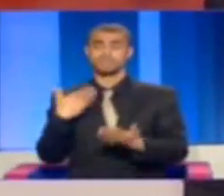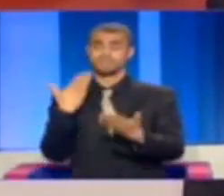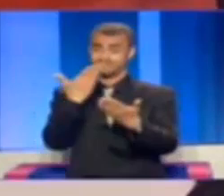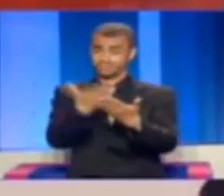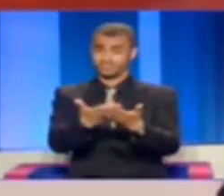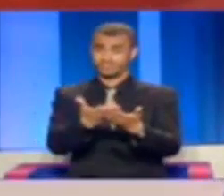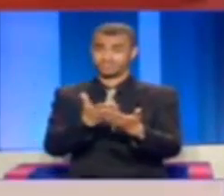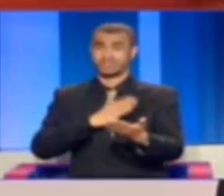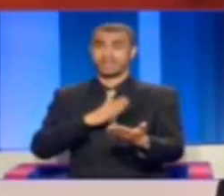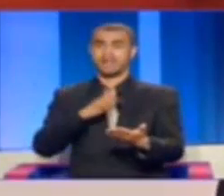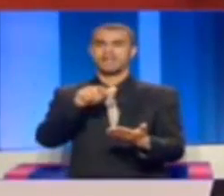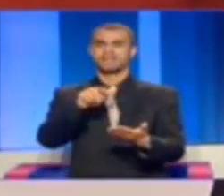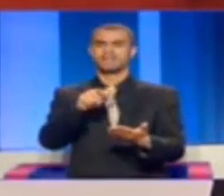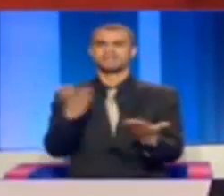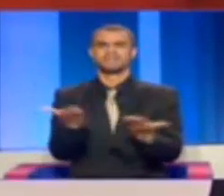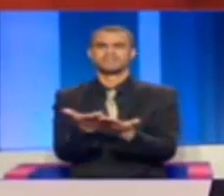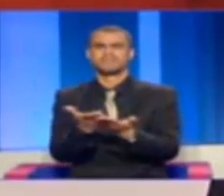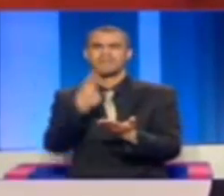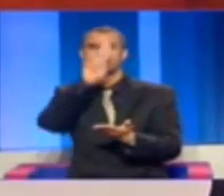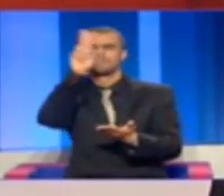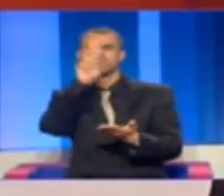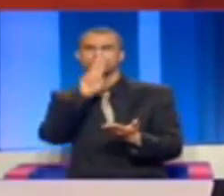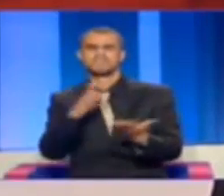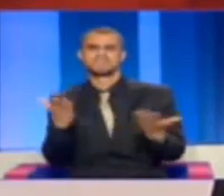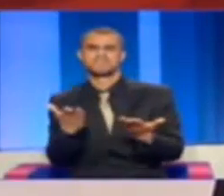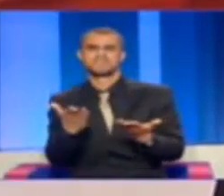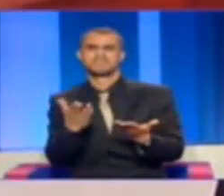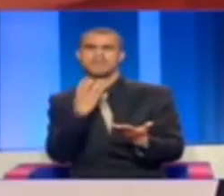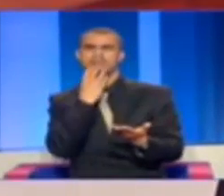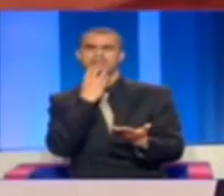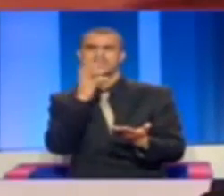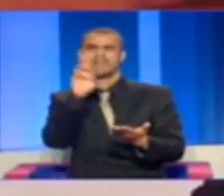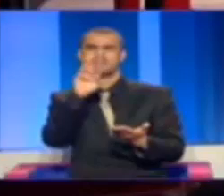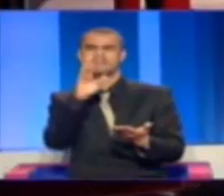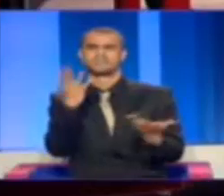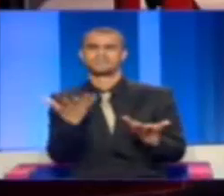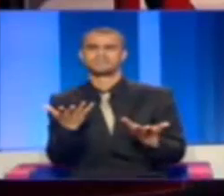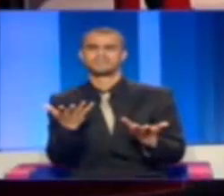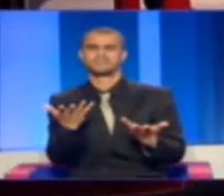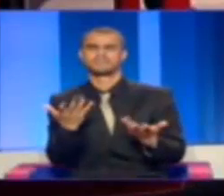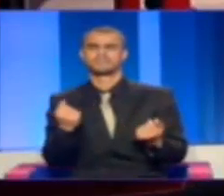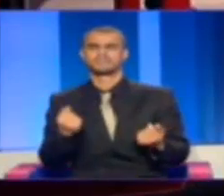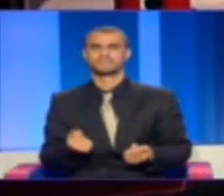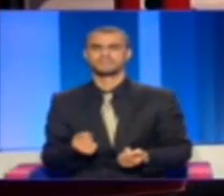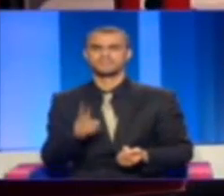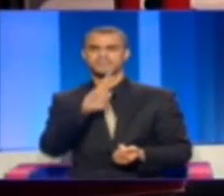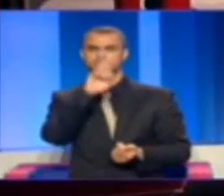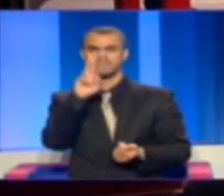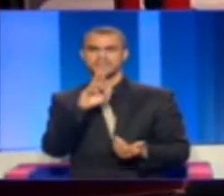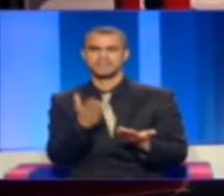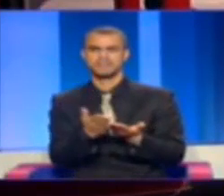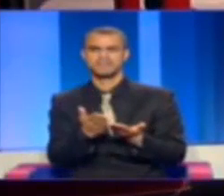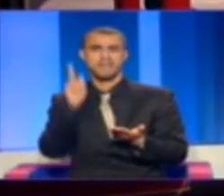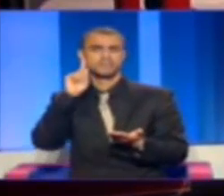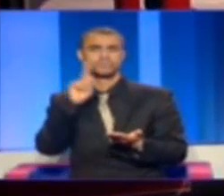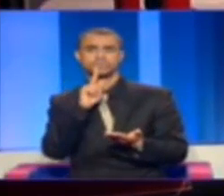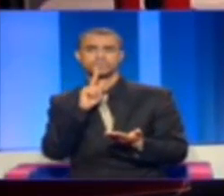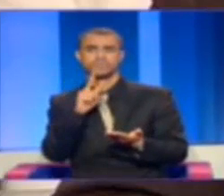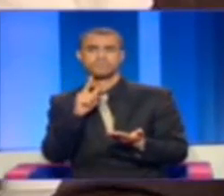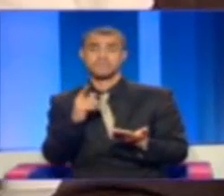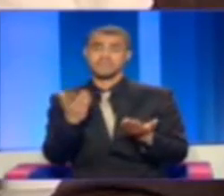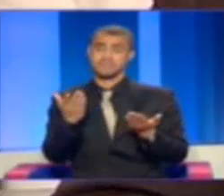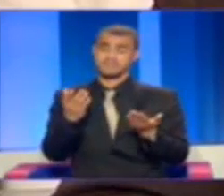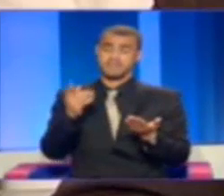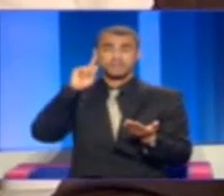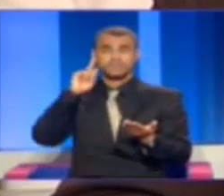واقع كنتعاملوا معاه، الحظ ديالهم في التعليم السيك الثاني. اولا الحظ ديال الصم في